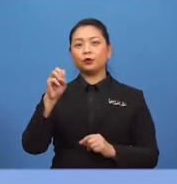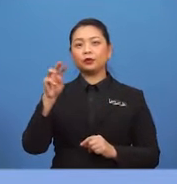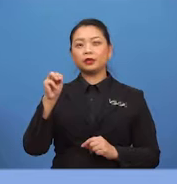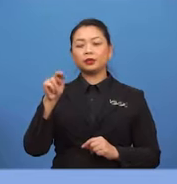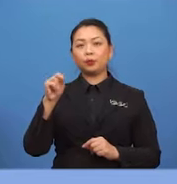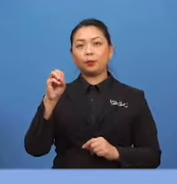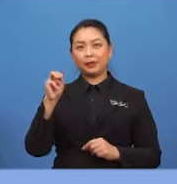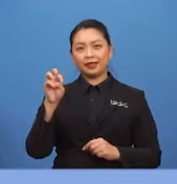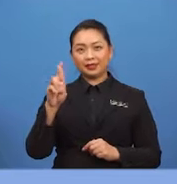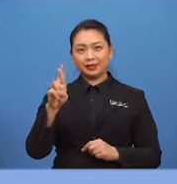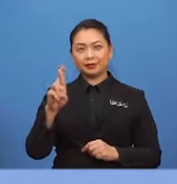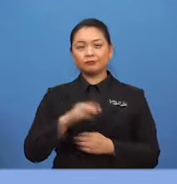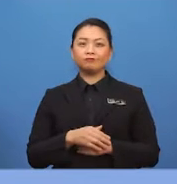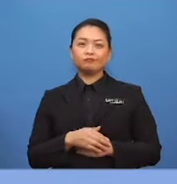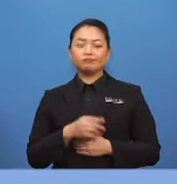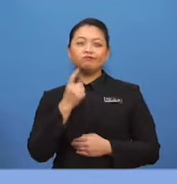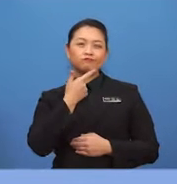iaitu etena.